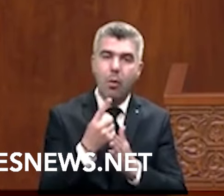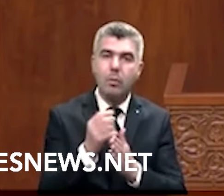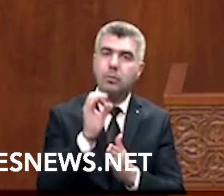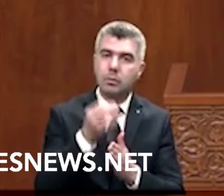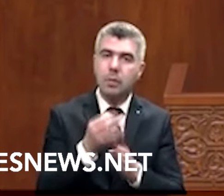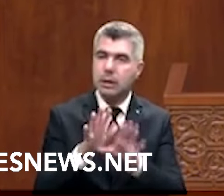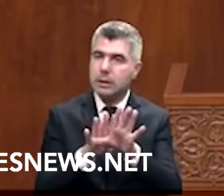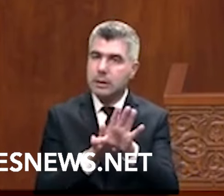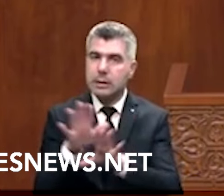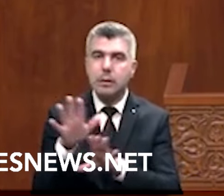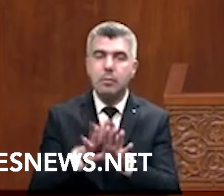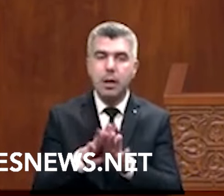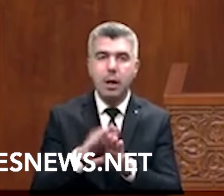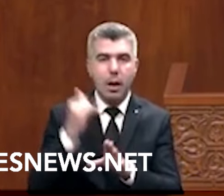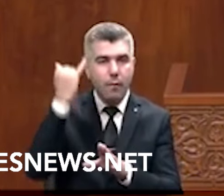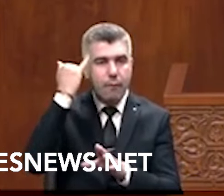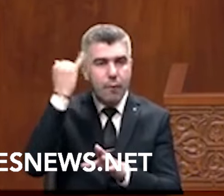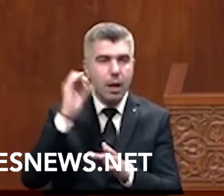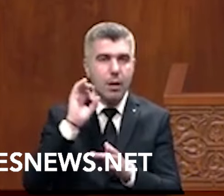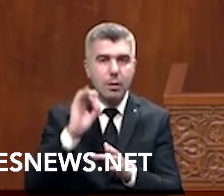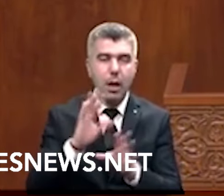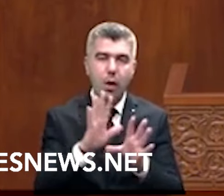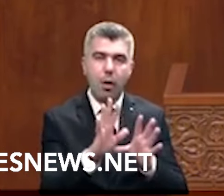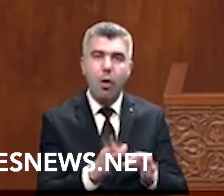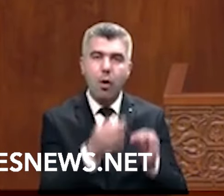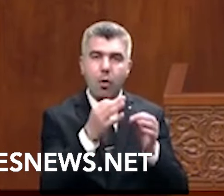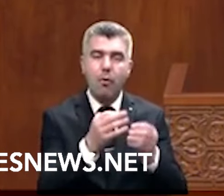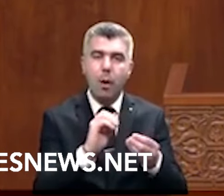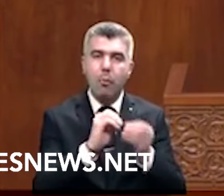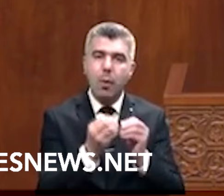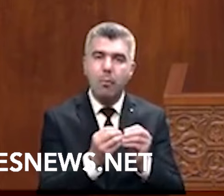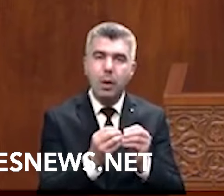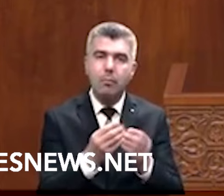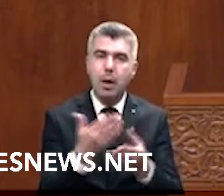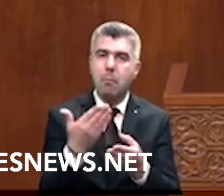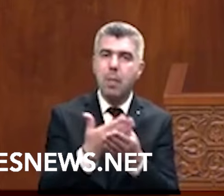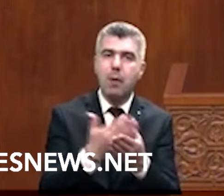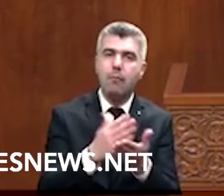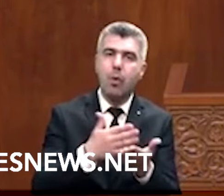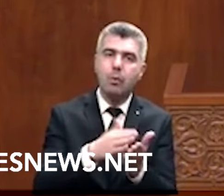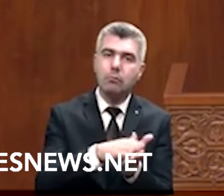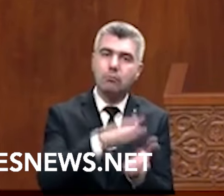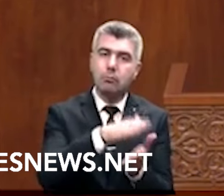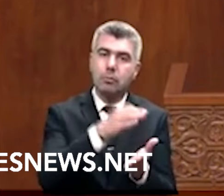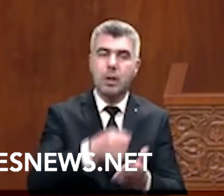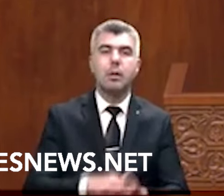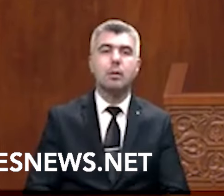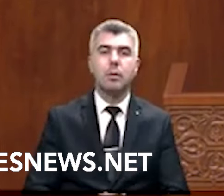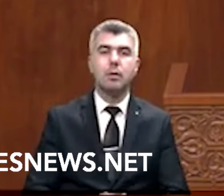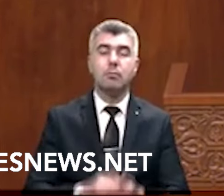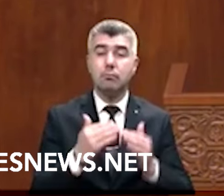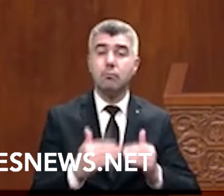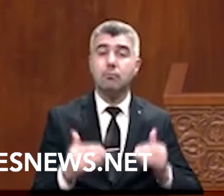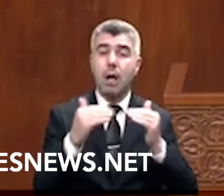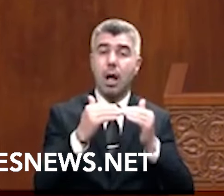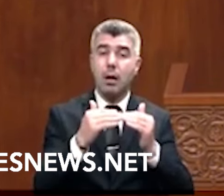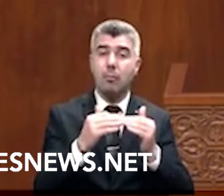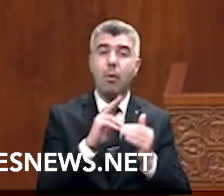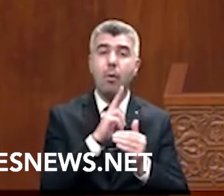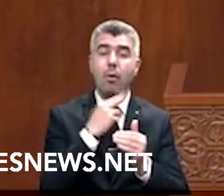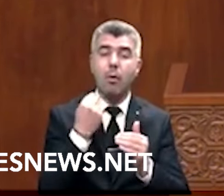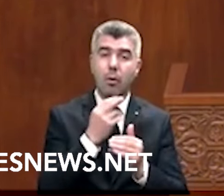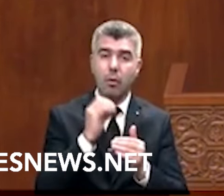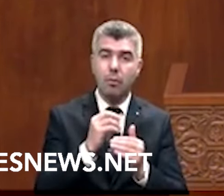التدبير العمومي وابتكار الافكار والحلول لمعالجه القضايا والملفات ان الانسجام الحكومي يجعل الحكومه لا